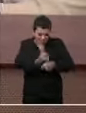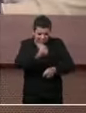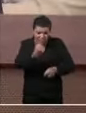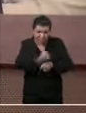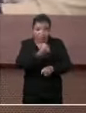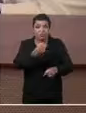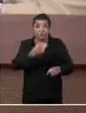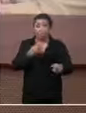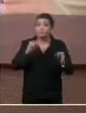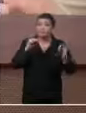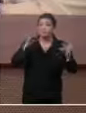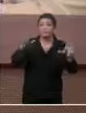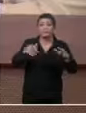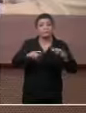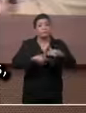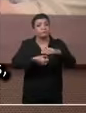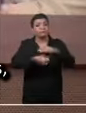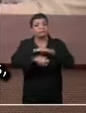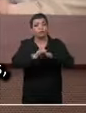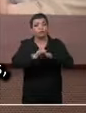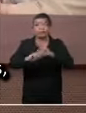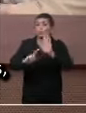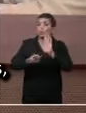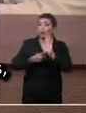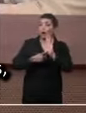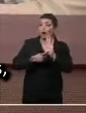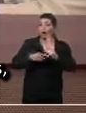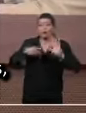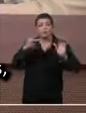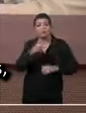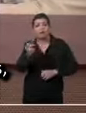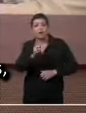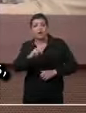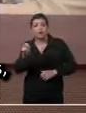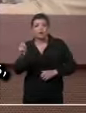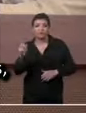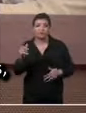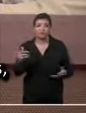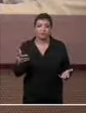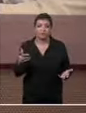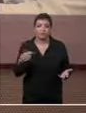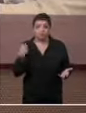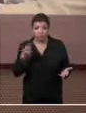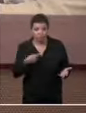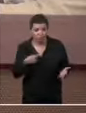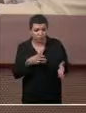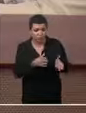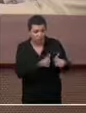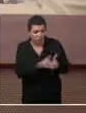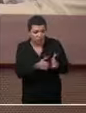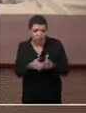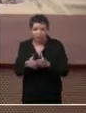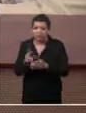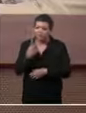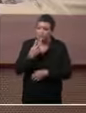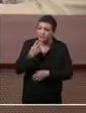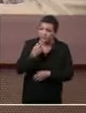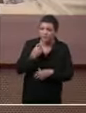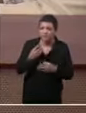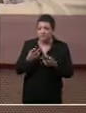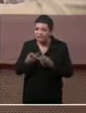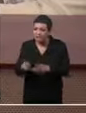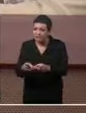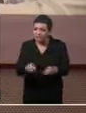hors sol et qu'il avait le droit, alors au moment où nous demandons, nous, à nos concitoyens, au moment où nous, collectivités, nous faisons de